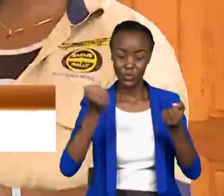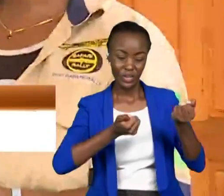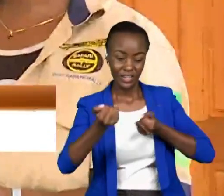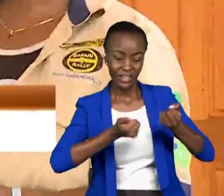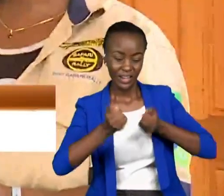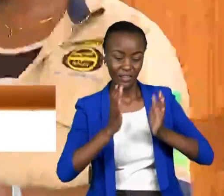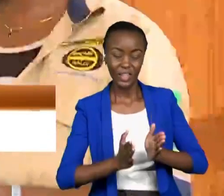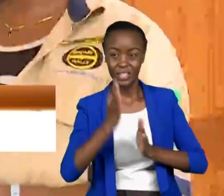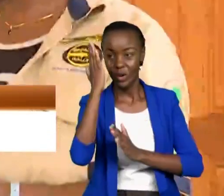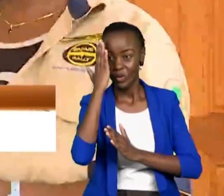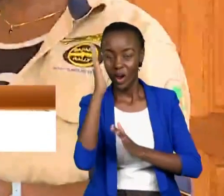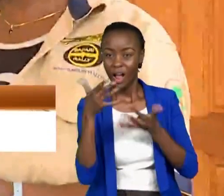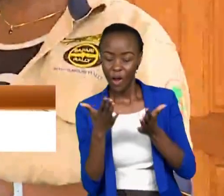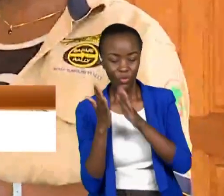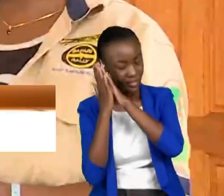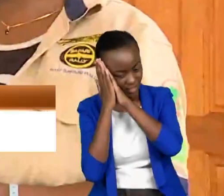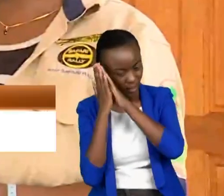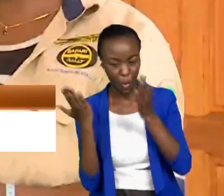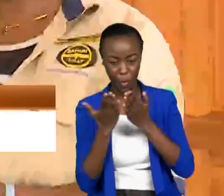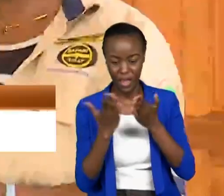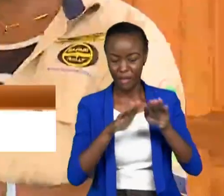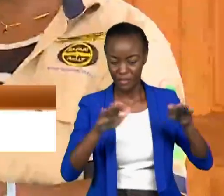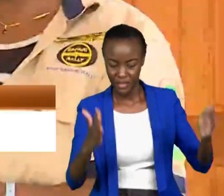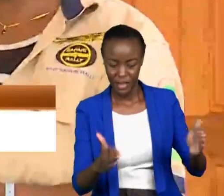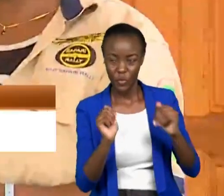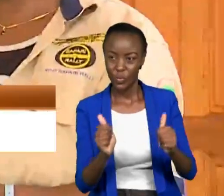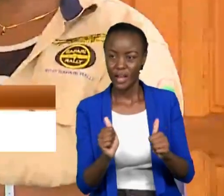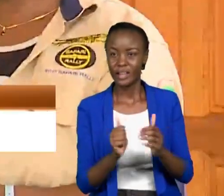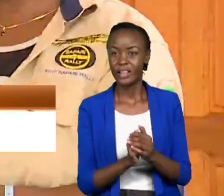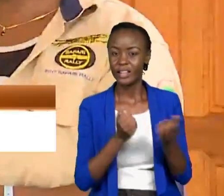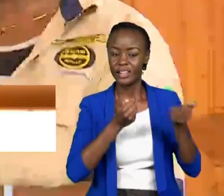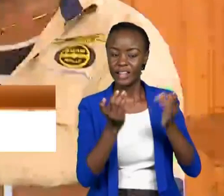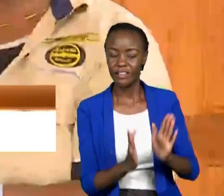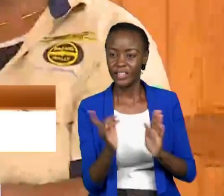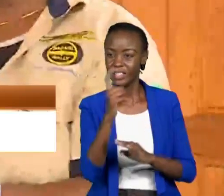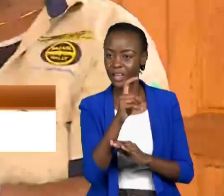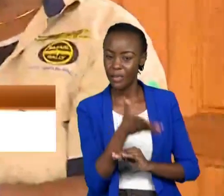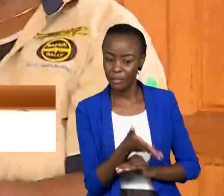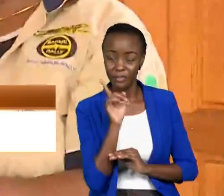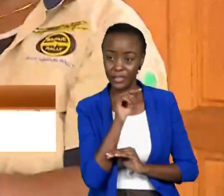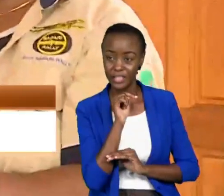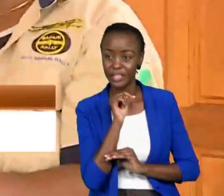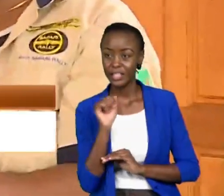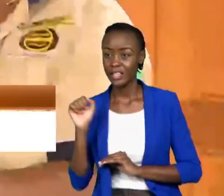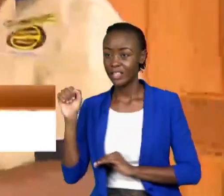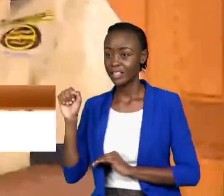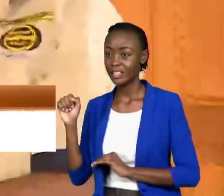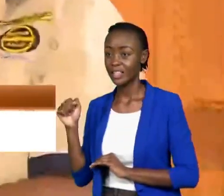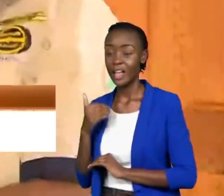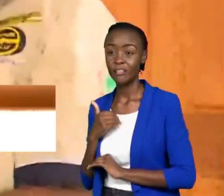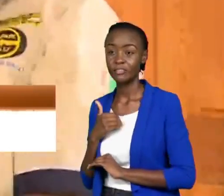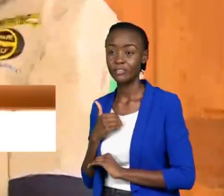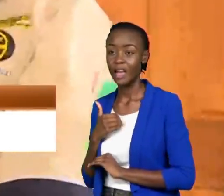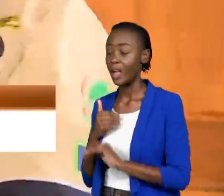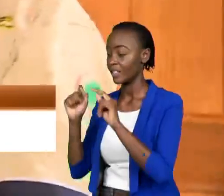jinsi watakavyo lala papa hapa na watakavyo kula. Unaeleza vipi madereva wametokea kikweli? Yeah, we have